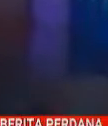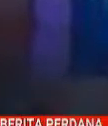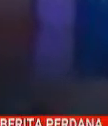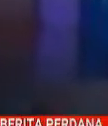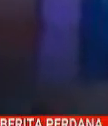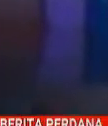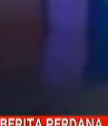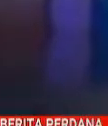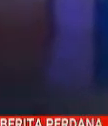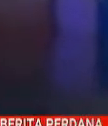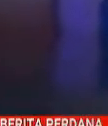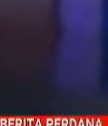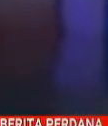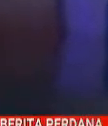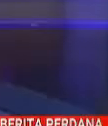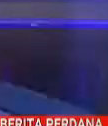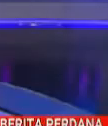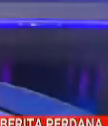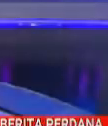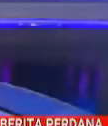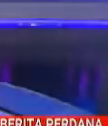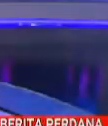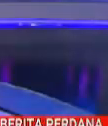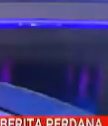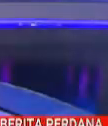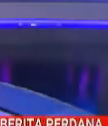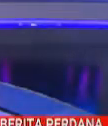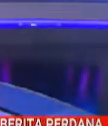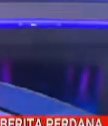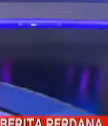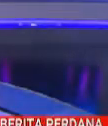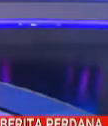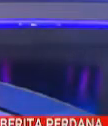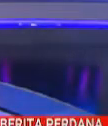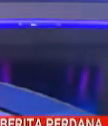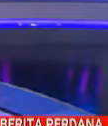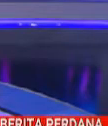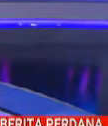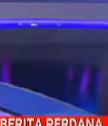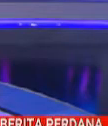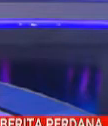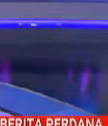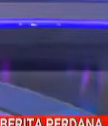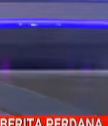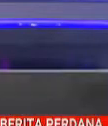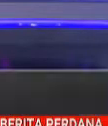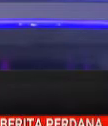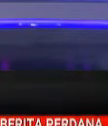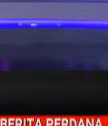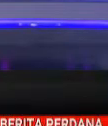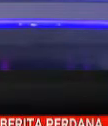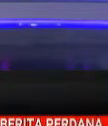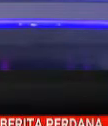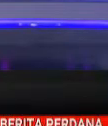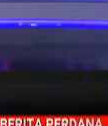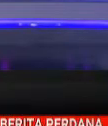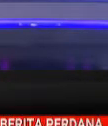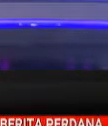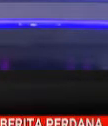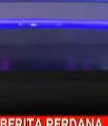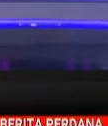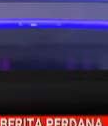Assalamualaikum, terima kasih Faris dan juga Hanim. Susulan keputusan Majlis Keselamatan Negara MKN yang meminta saingan Piala